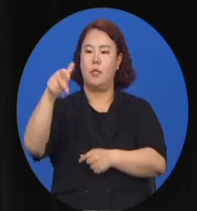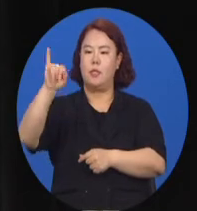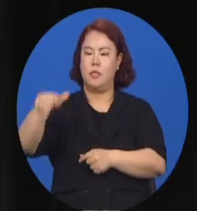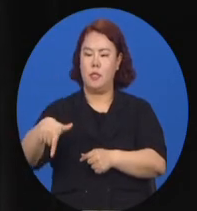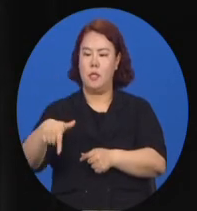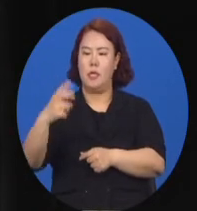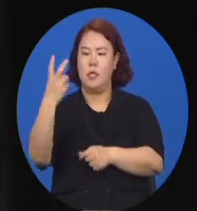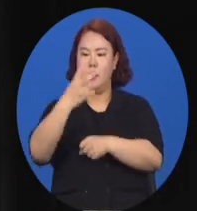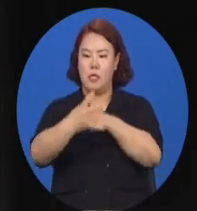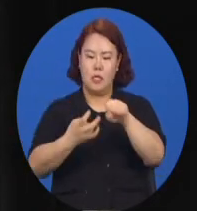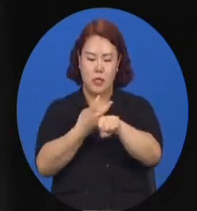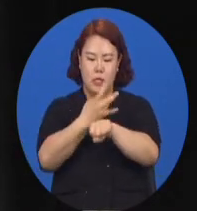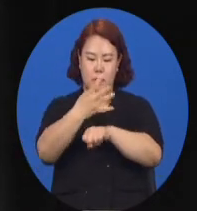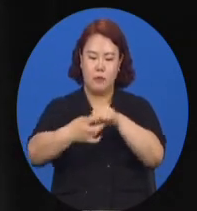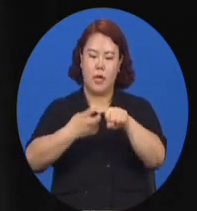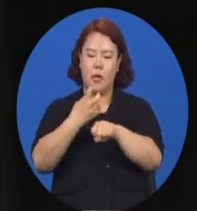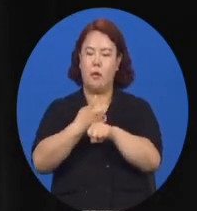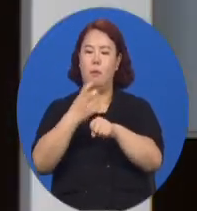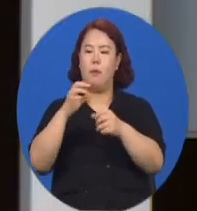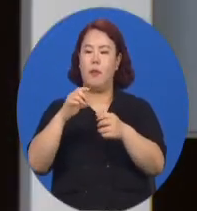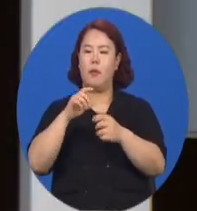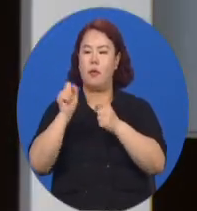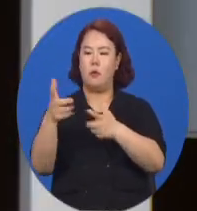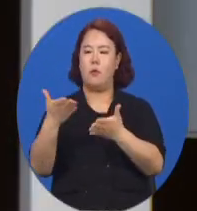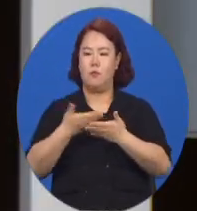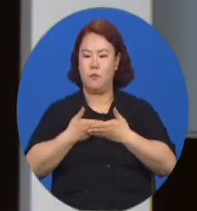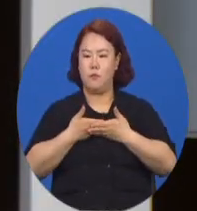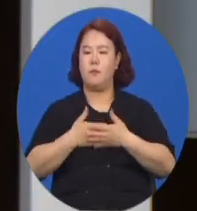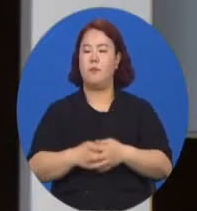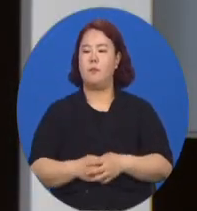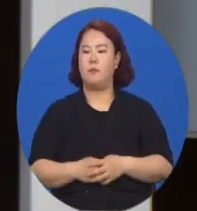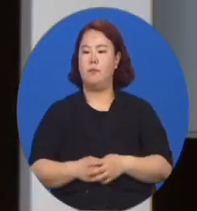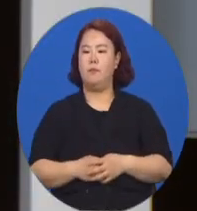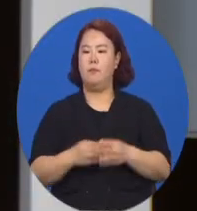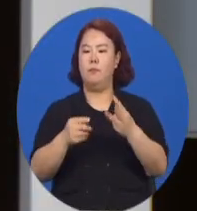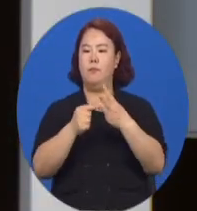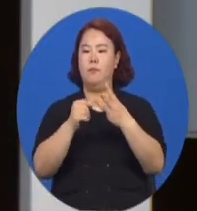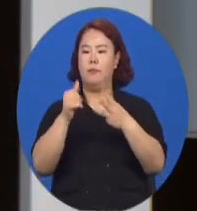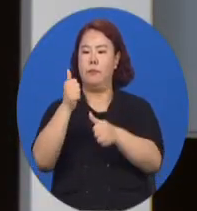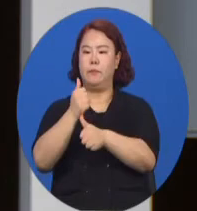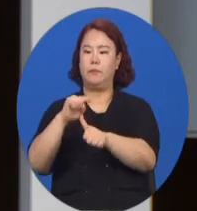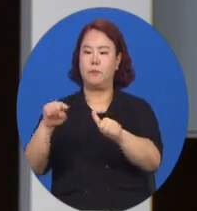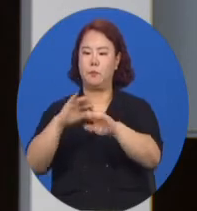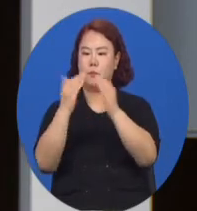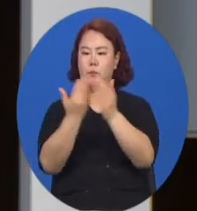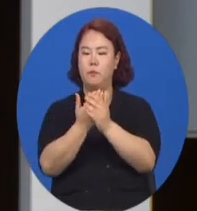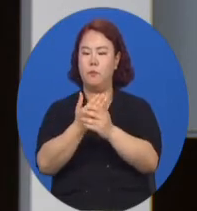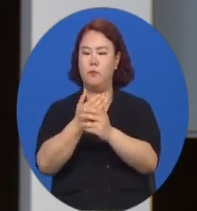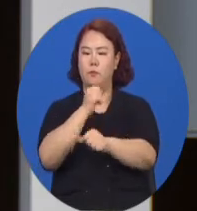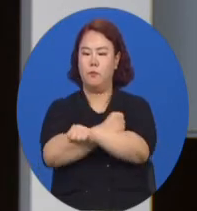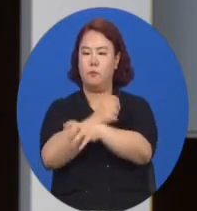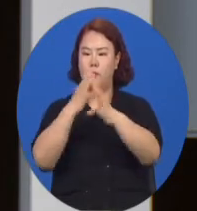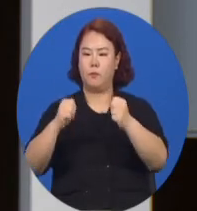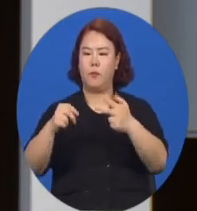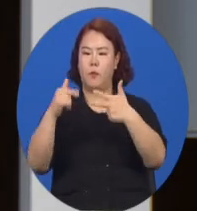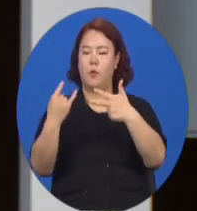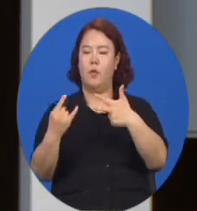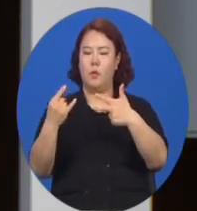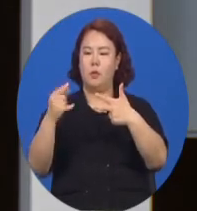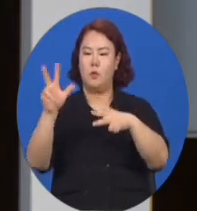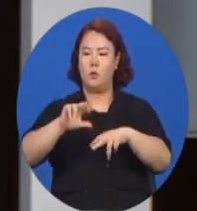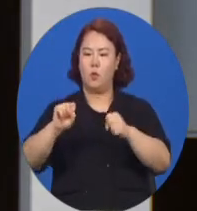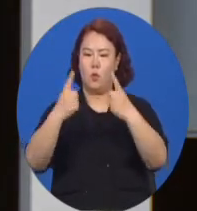만에 기회를 주십시오. 감사합니다. 네. 자, 세 후보자 모두 수고 많으셨습니다. 이상으로 제7회